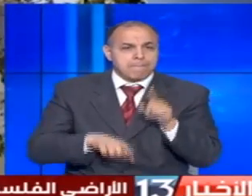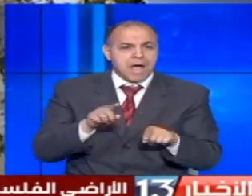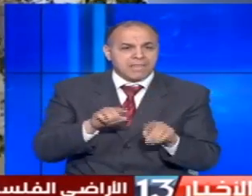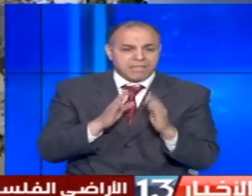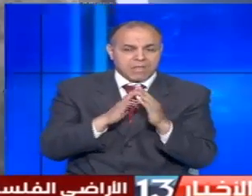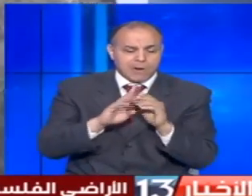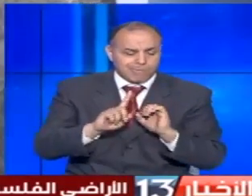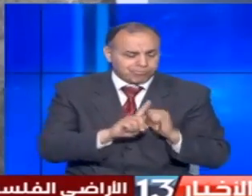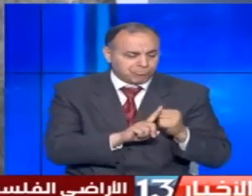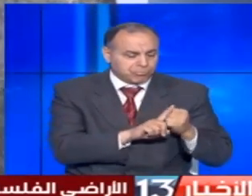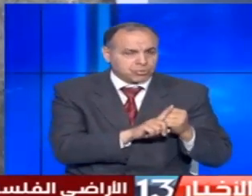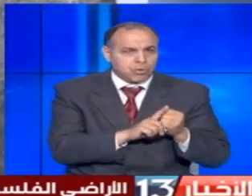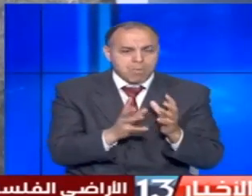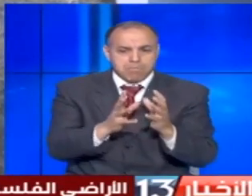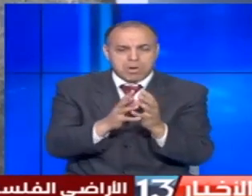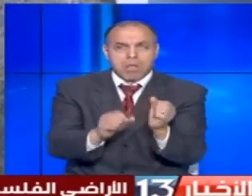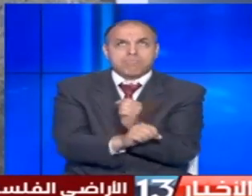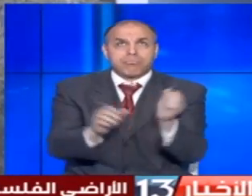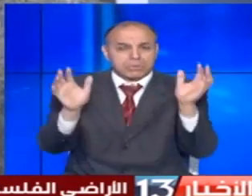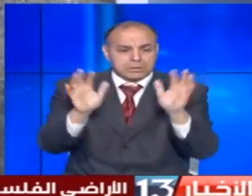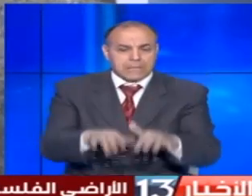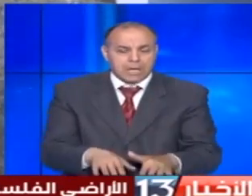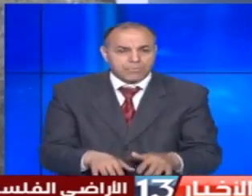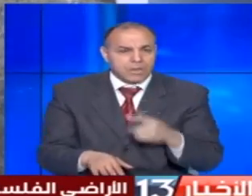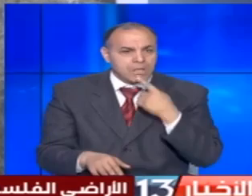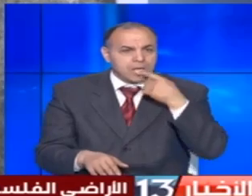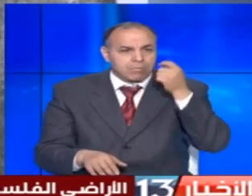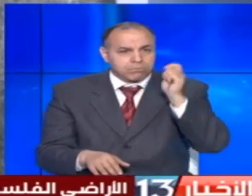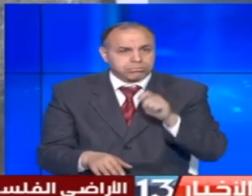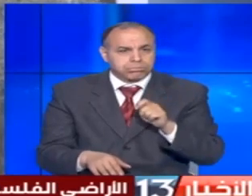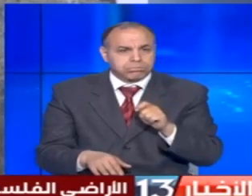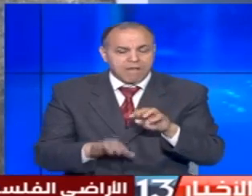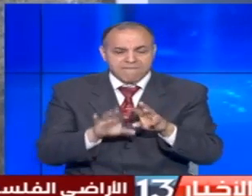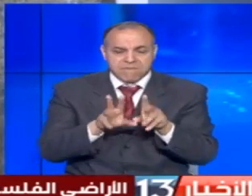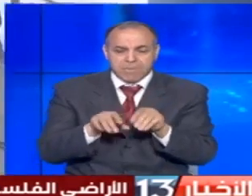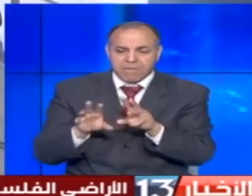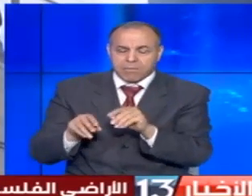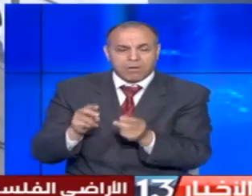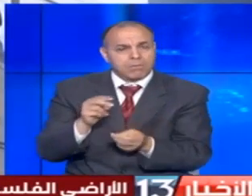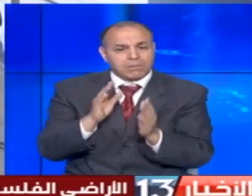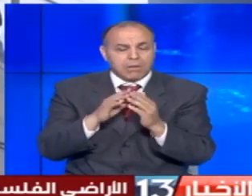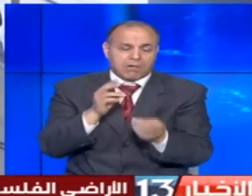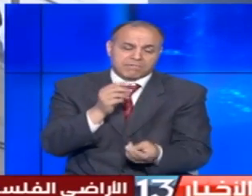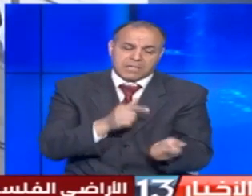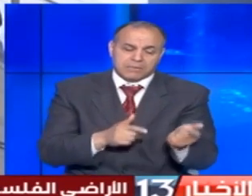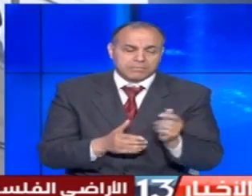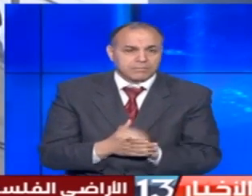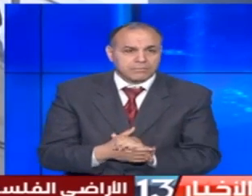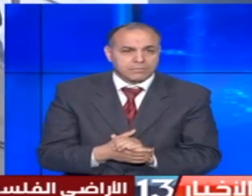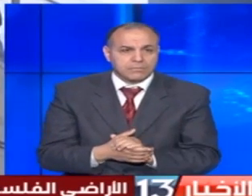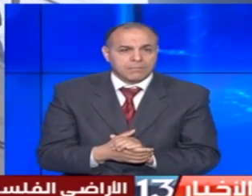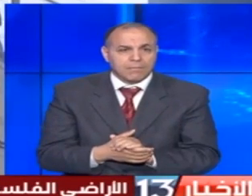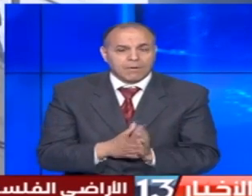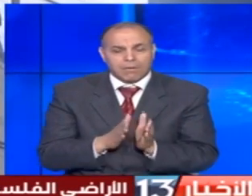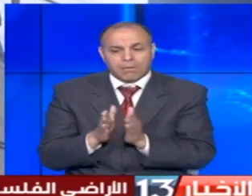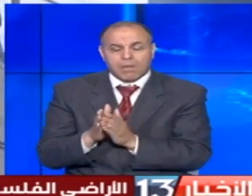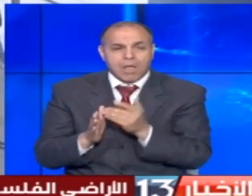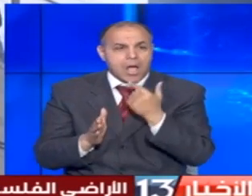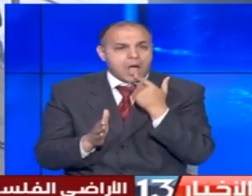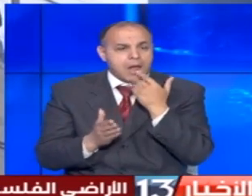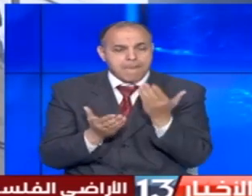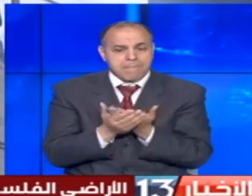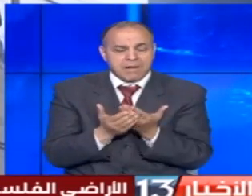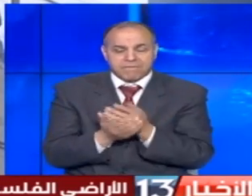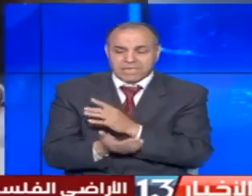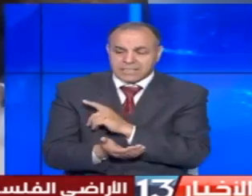المنازل وتفجرها بالجمله ما اجبر عددا من العائلات على مغادره المكان في جانب اخر من الملف